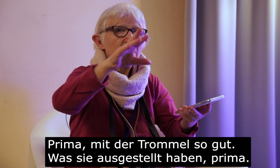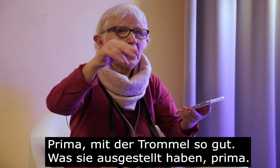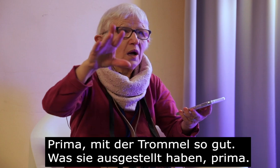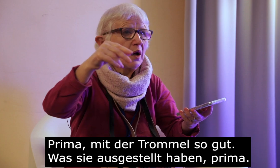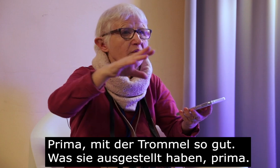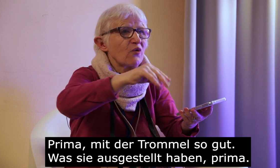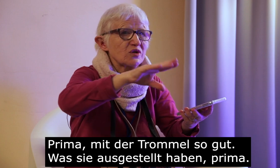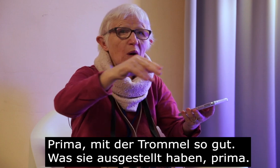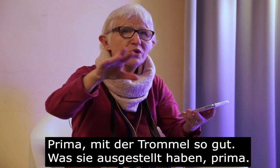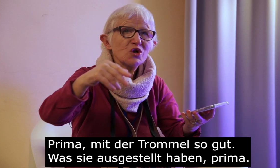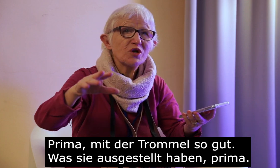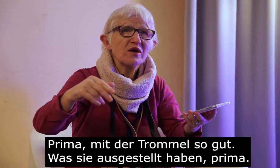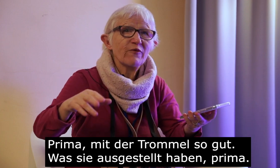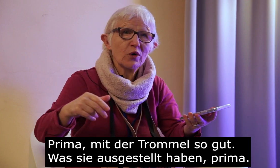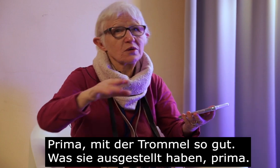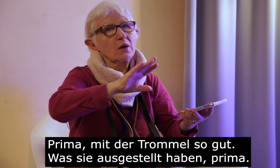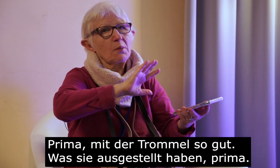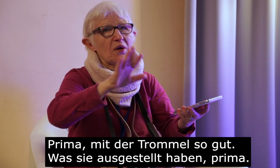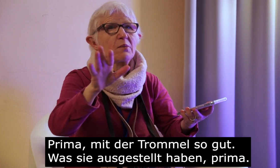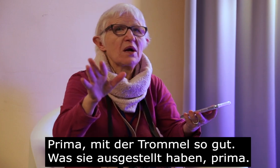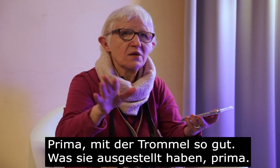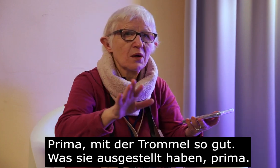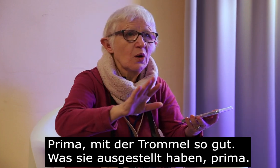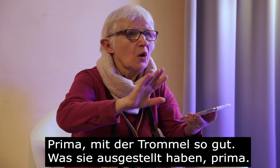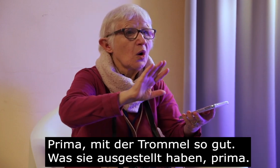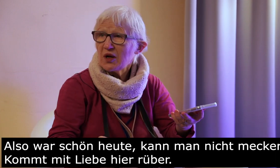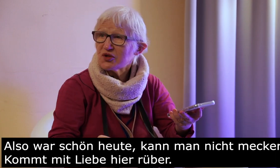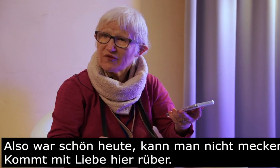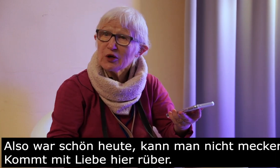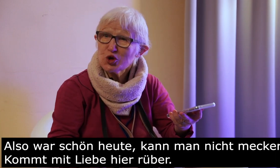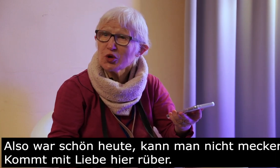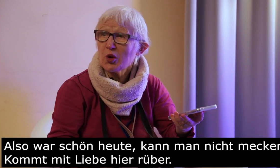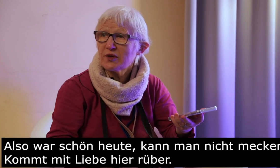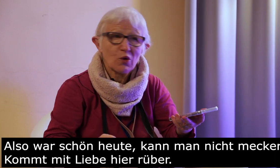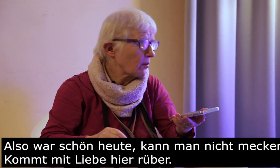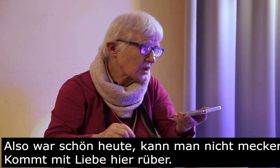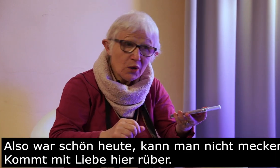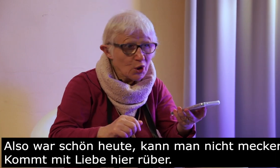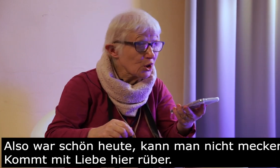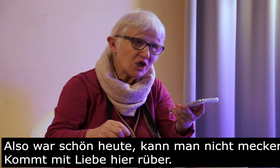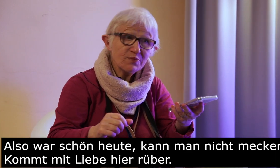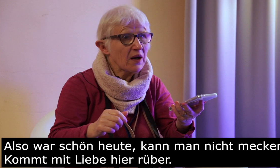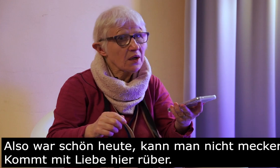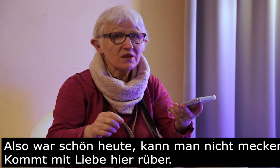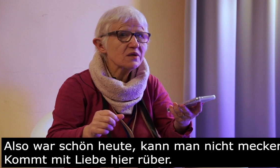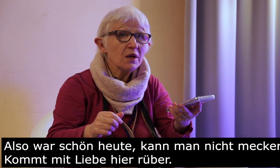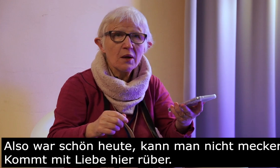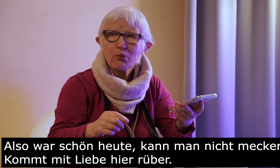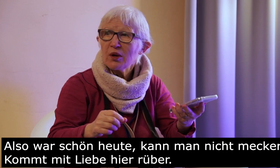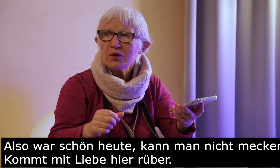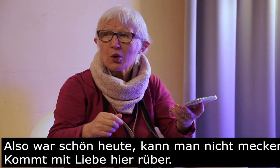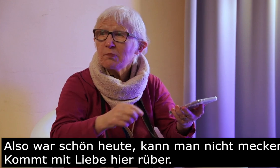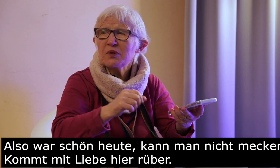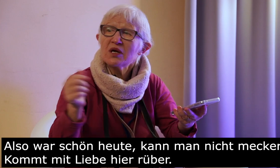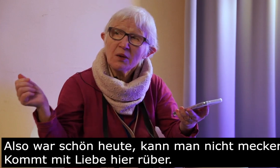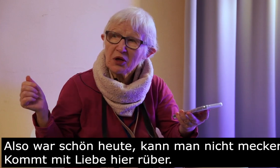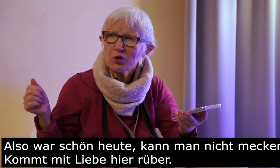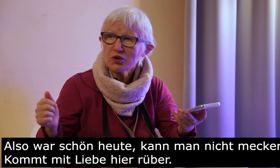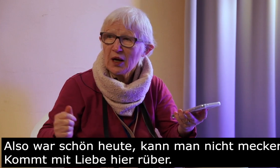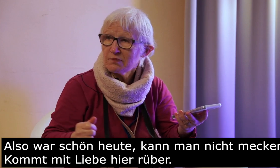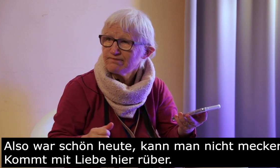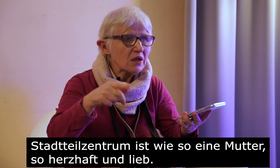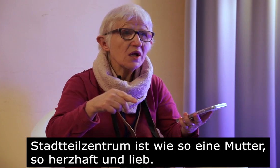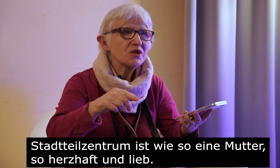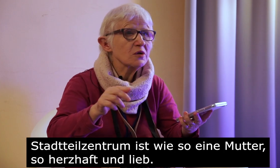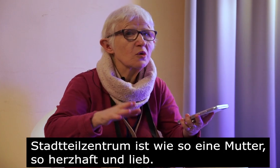Batze, wo sie ausgestellt wurden, prima! Also war schön heute! Kann man nicht meckern! Es kommt mit Liebe